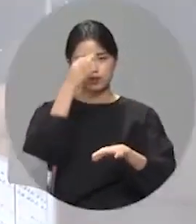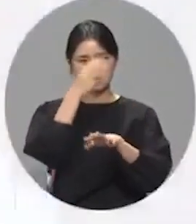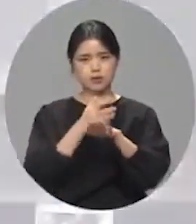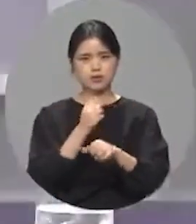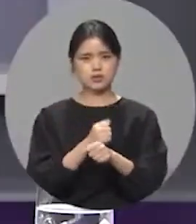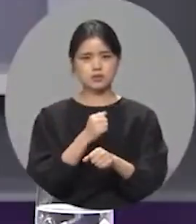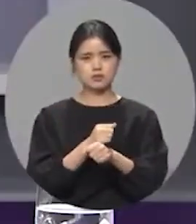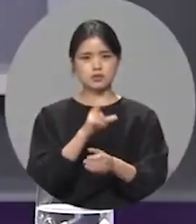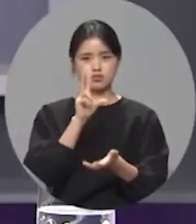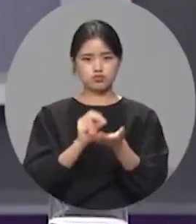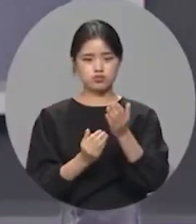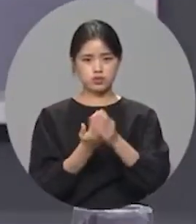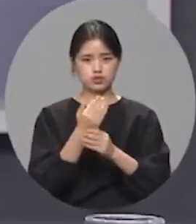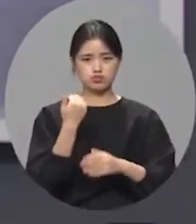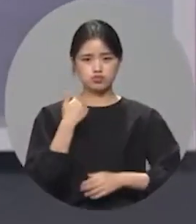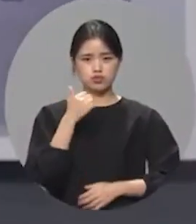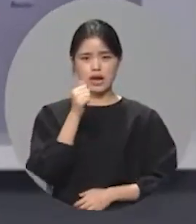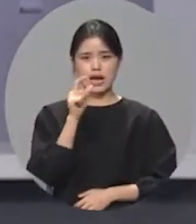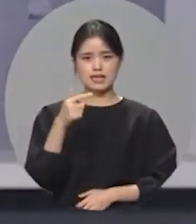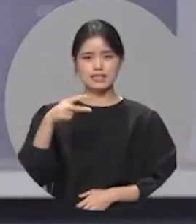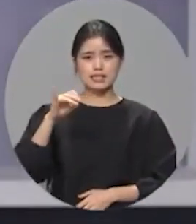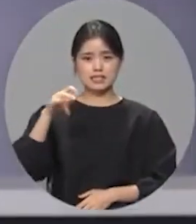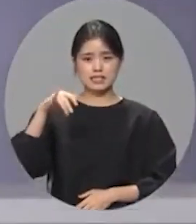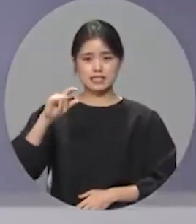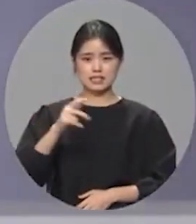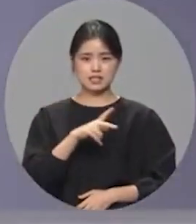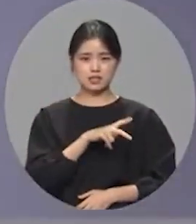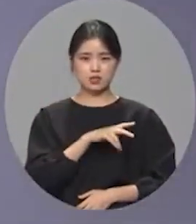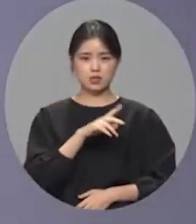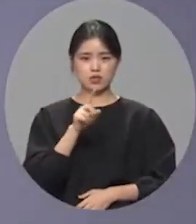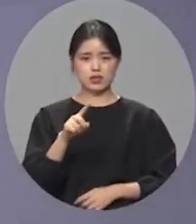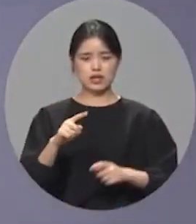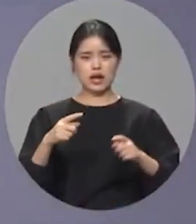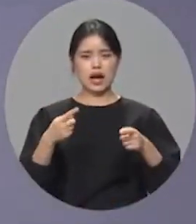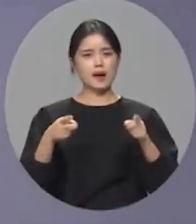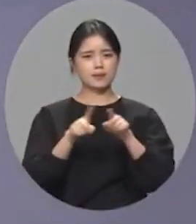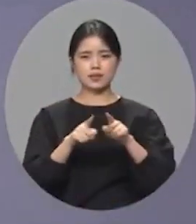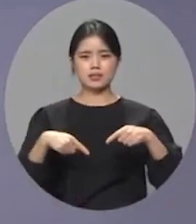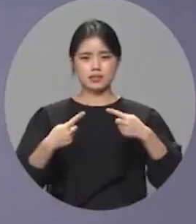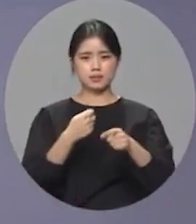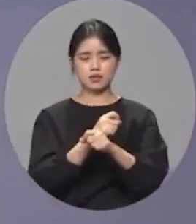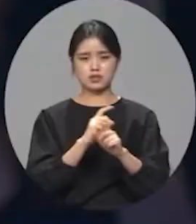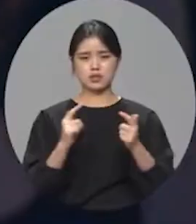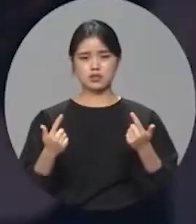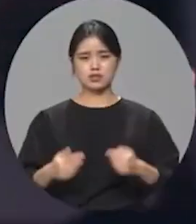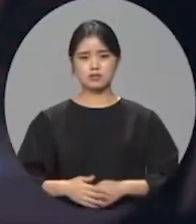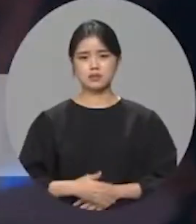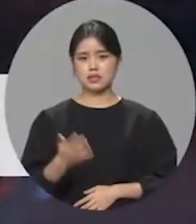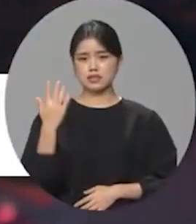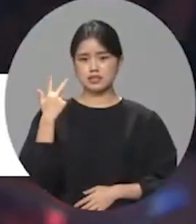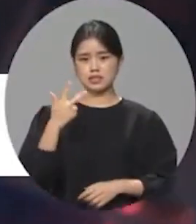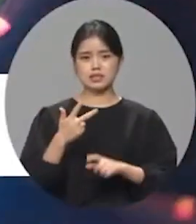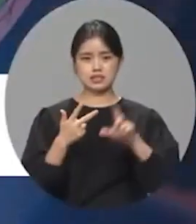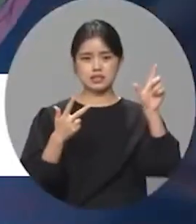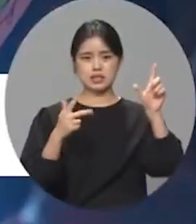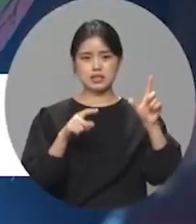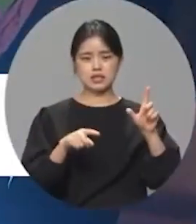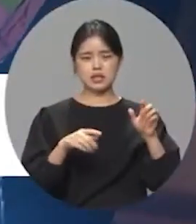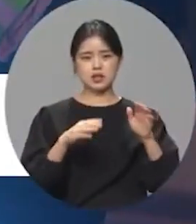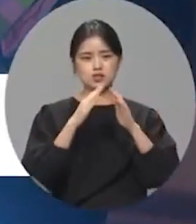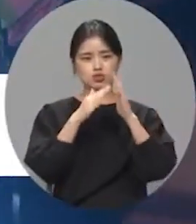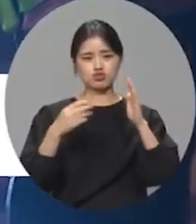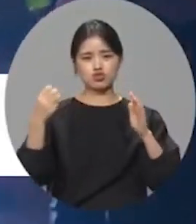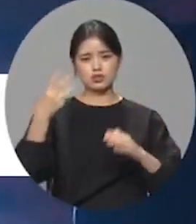문제가 된 인사는 한승진 의원 하지만 이 자리에 모습을 보이지 않았습니다 지난 7일 한의원은 전주